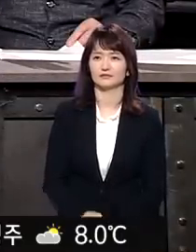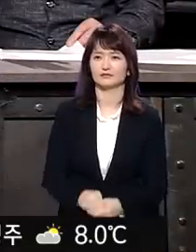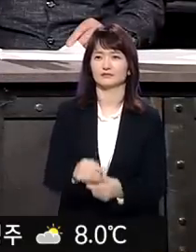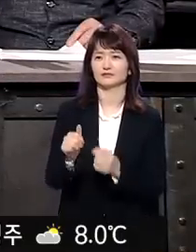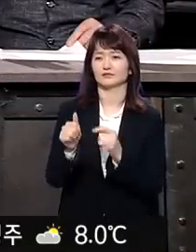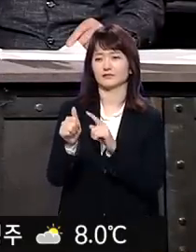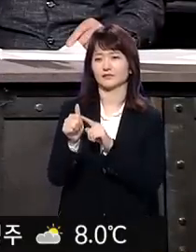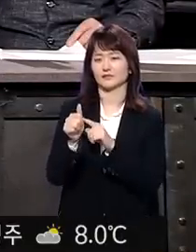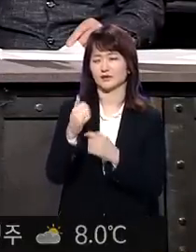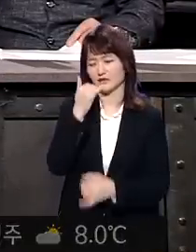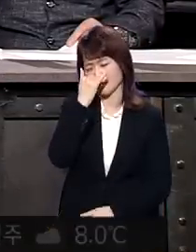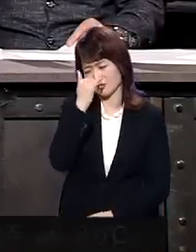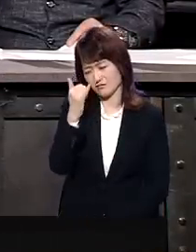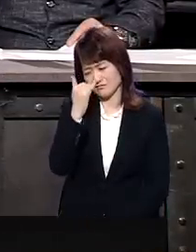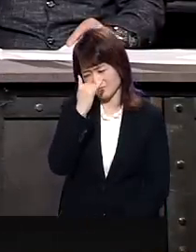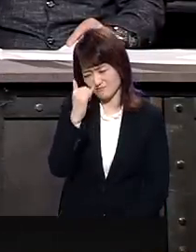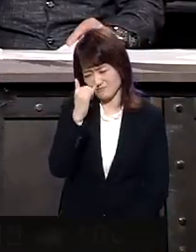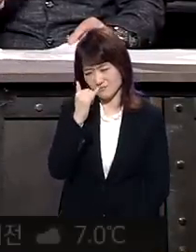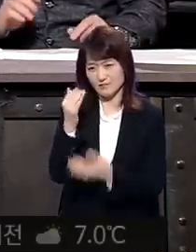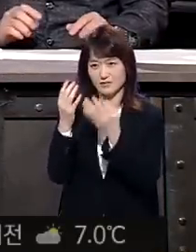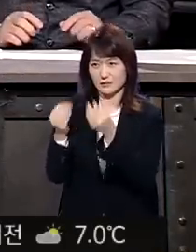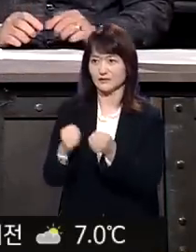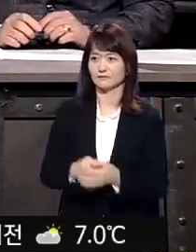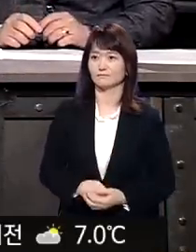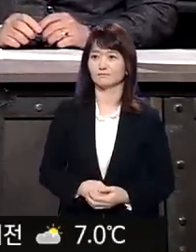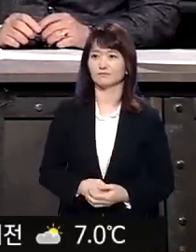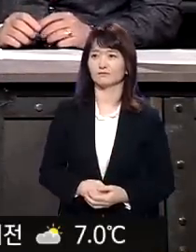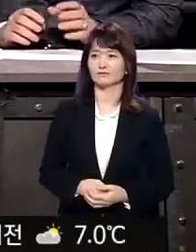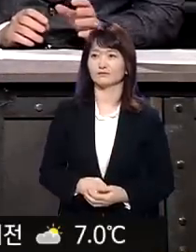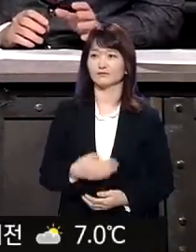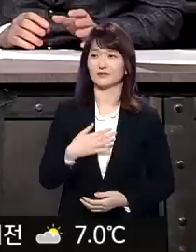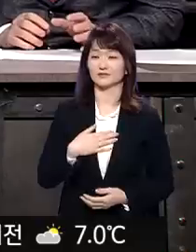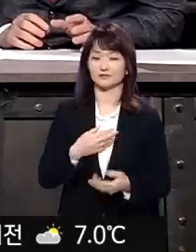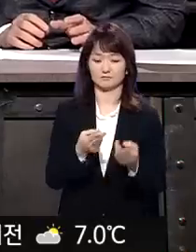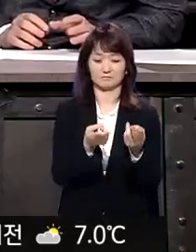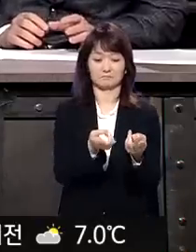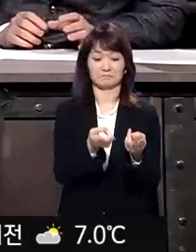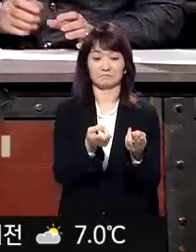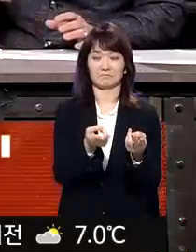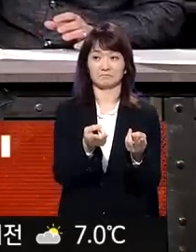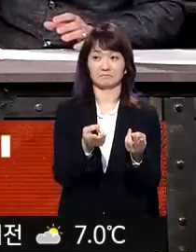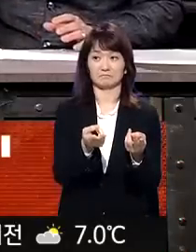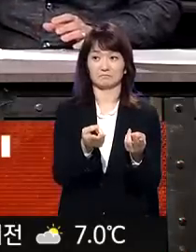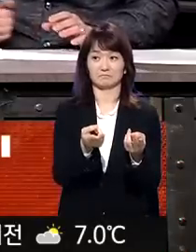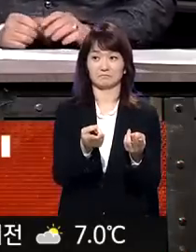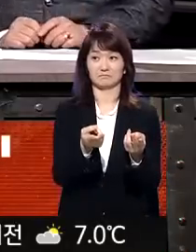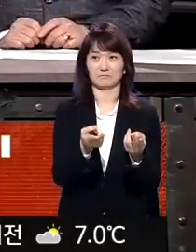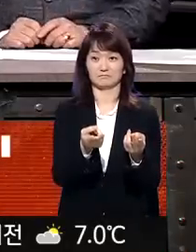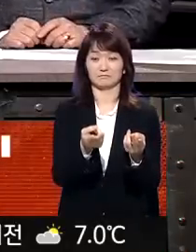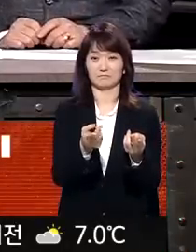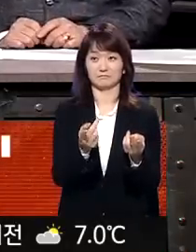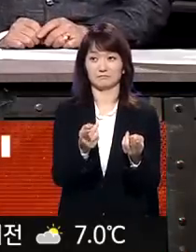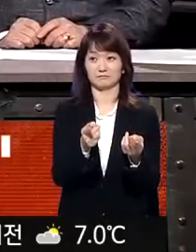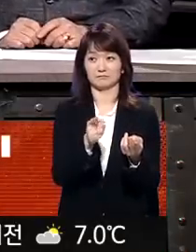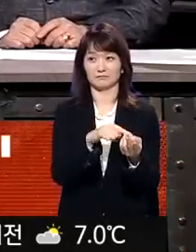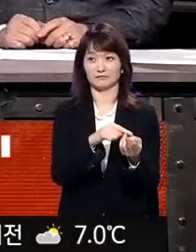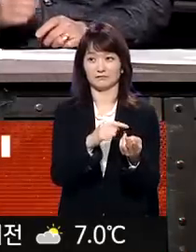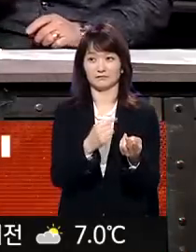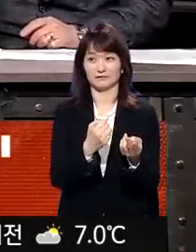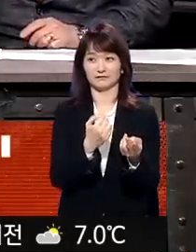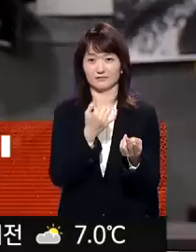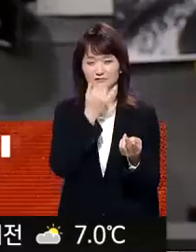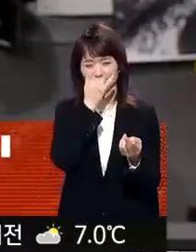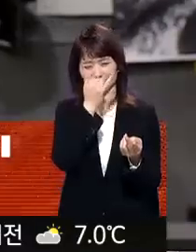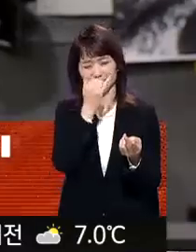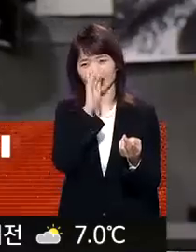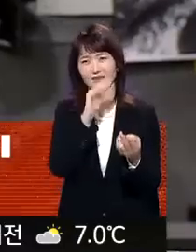많죠. 코골이. 일단 손든 분이 네. 계셔서 팀장님. 저 같은 경우에는 이제 같이 자고 있는데 옆에서 코는 건 아니고 푸 이렇게